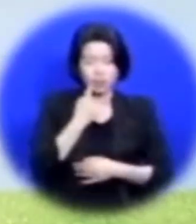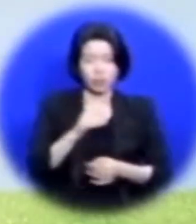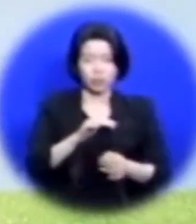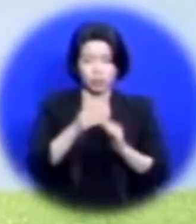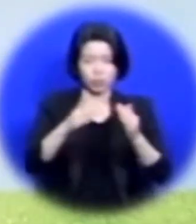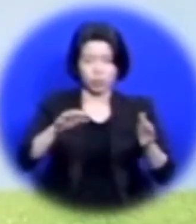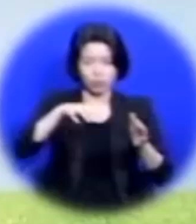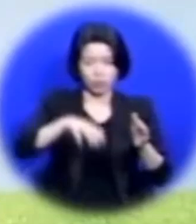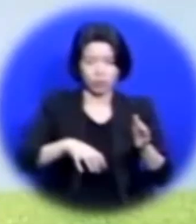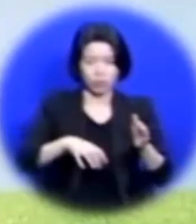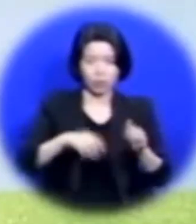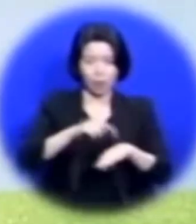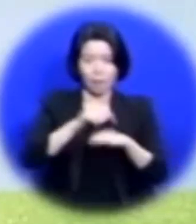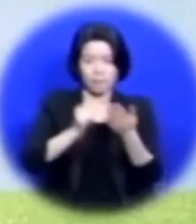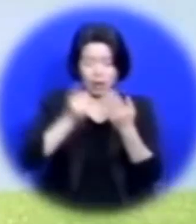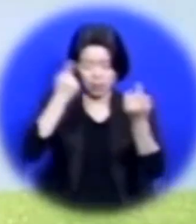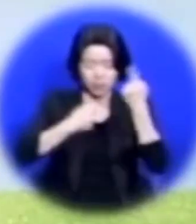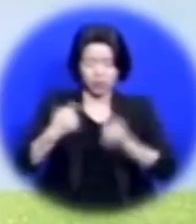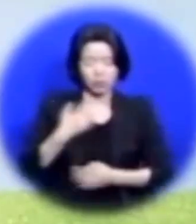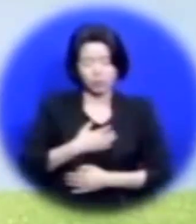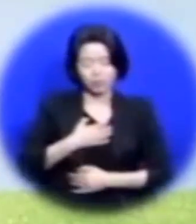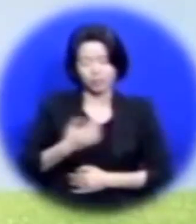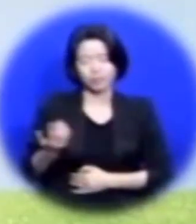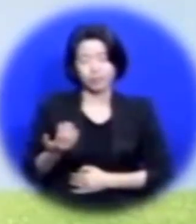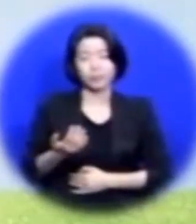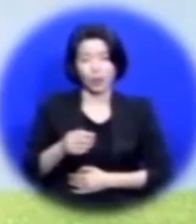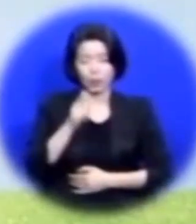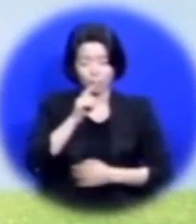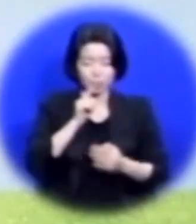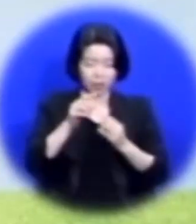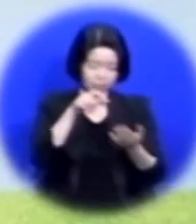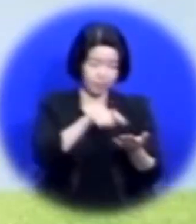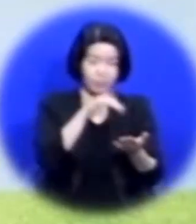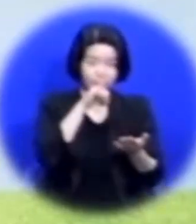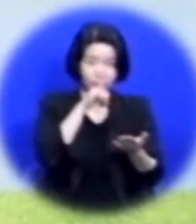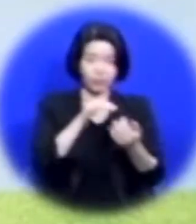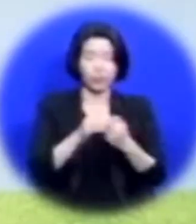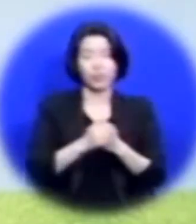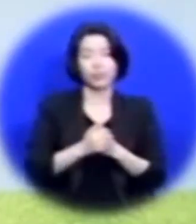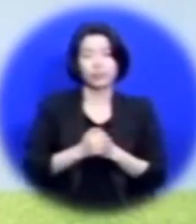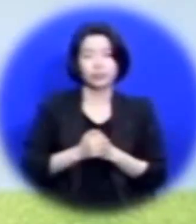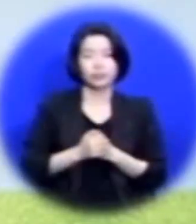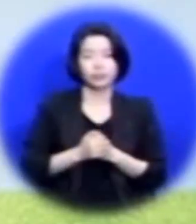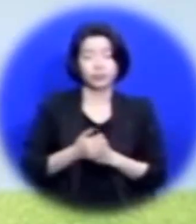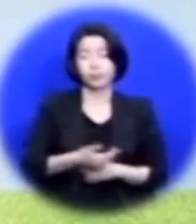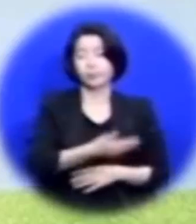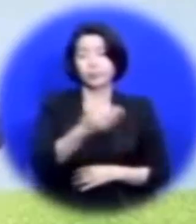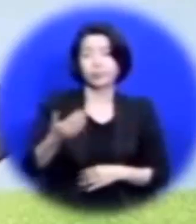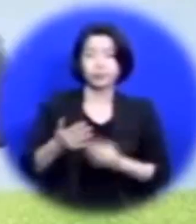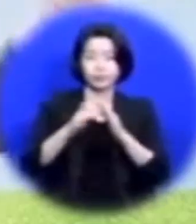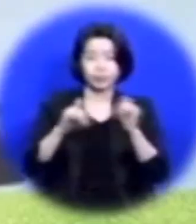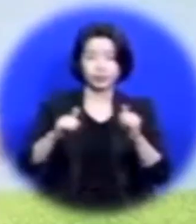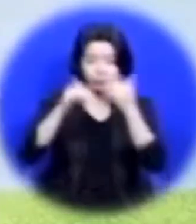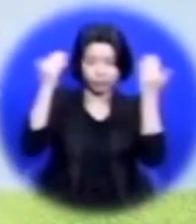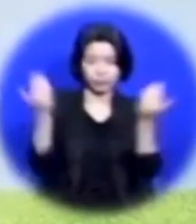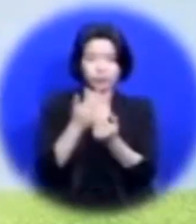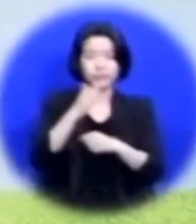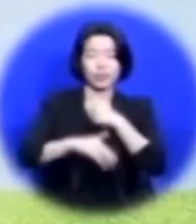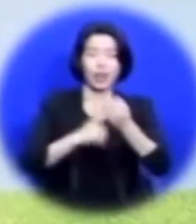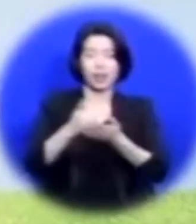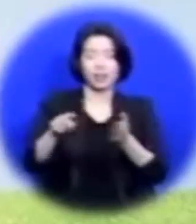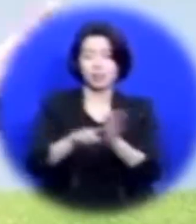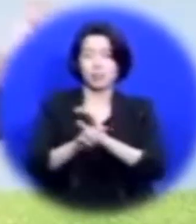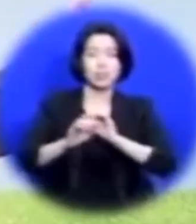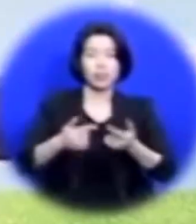마음이 상해서 괴로워 썼다고 그렇게 말씀하고 있습니다 여러분 사람들이 다 하나님을 안